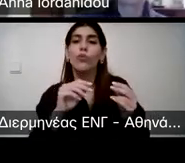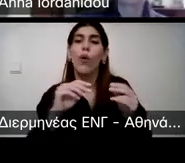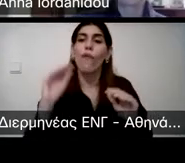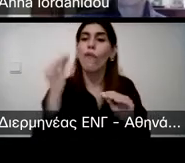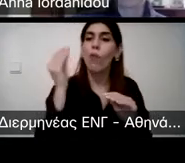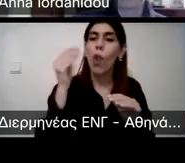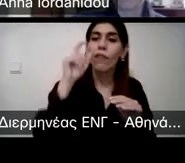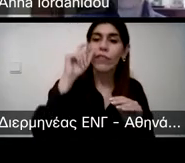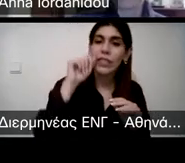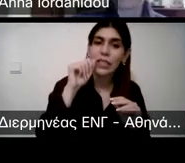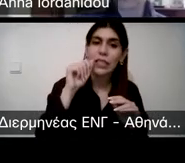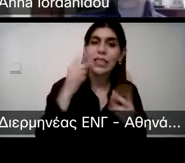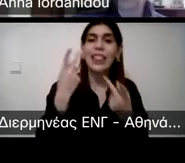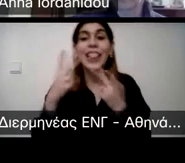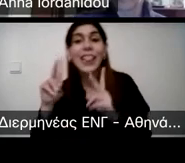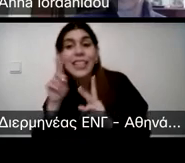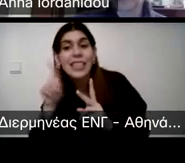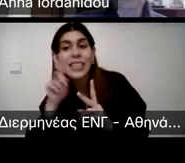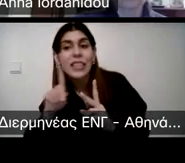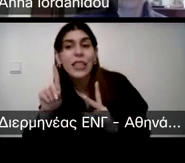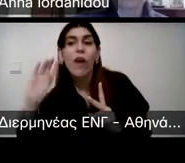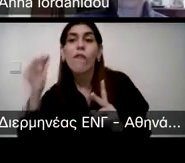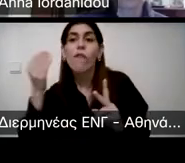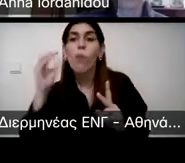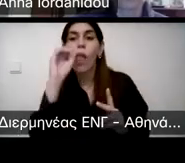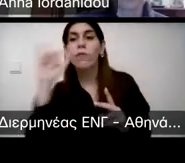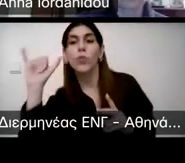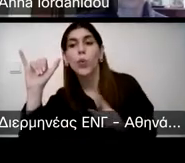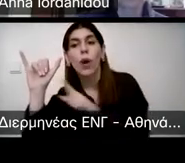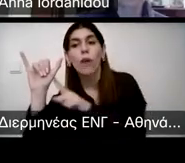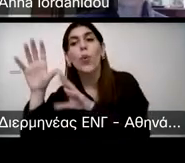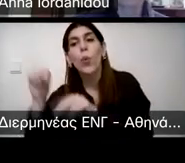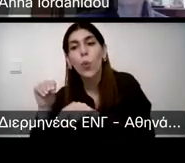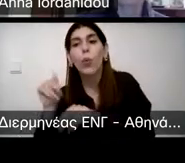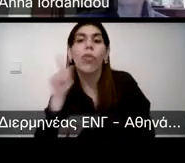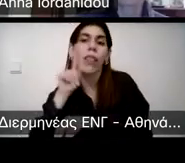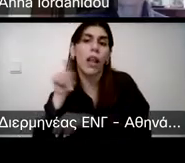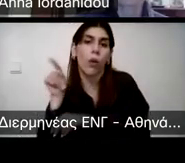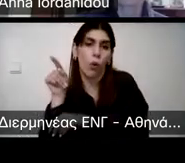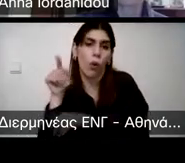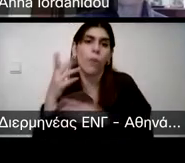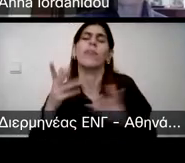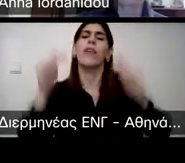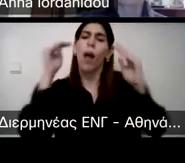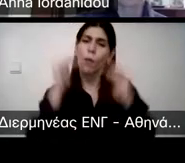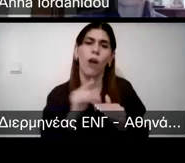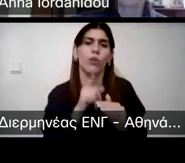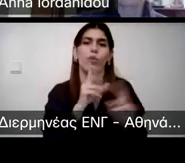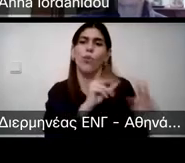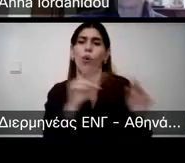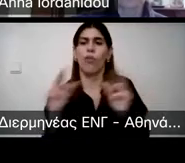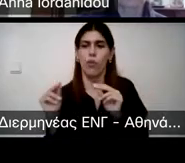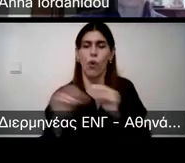Και φυσικά πάλι λαϊκό τώρα με ό,τι συνεπάγεται αυτός ο χαρακτηρισμός. Γραμματεύς, γραμματέως.